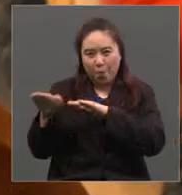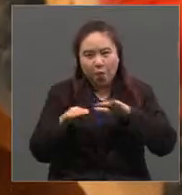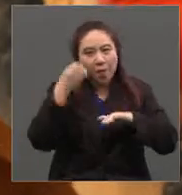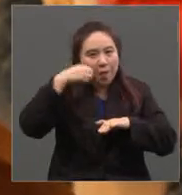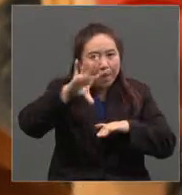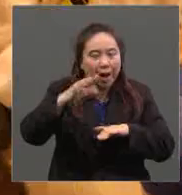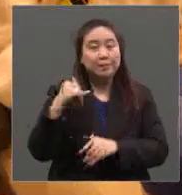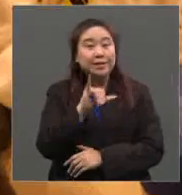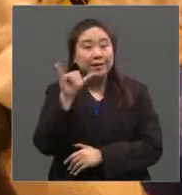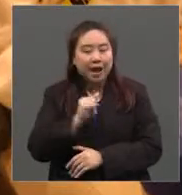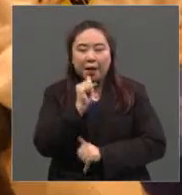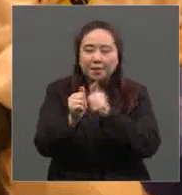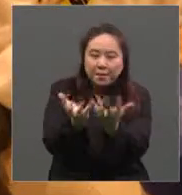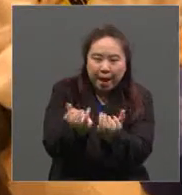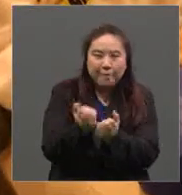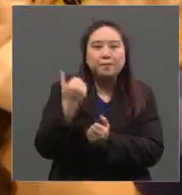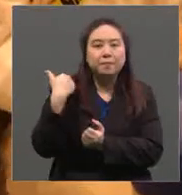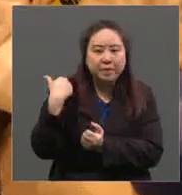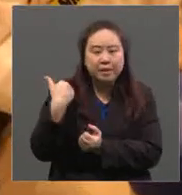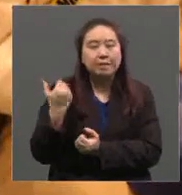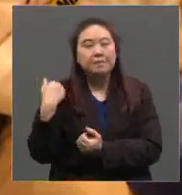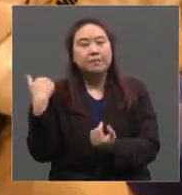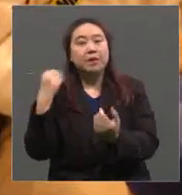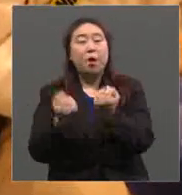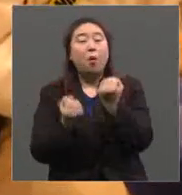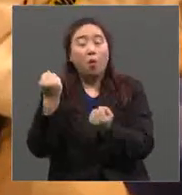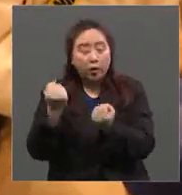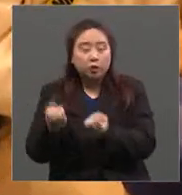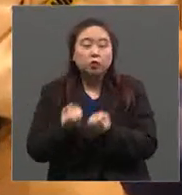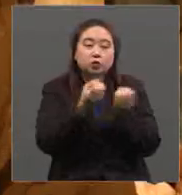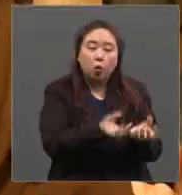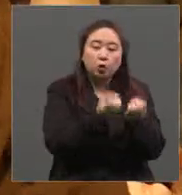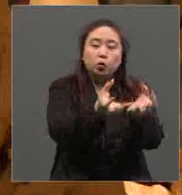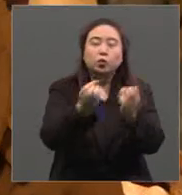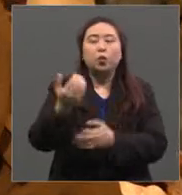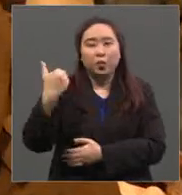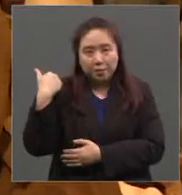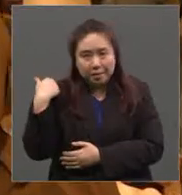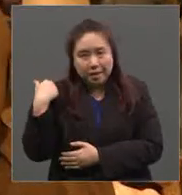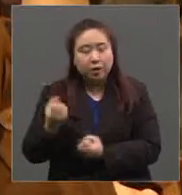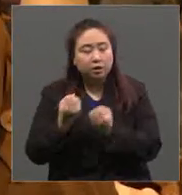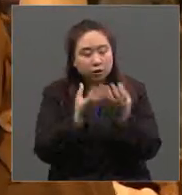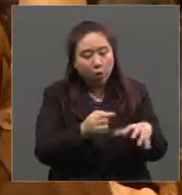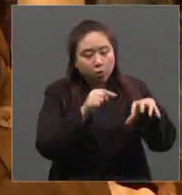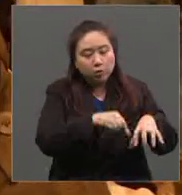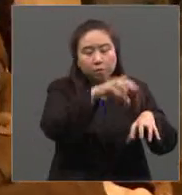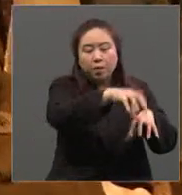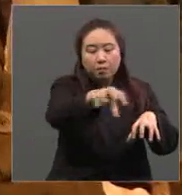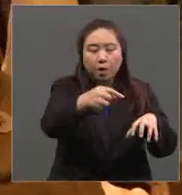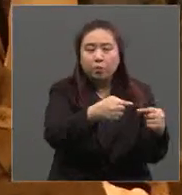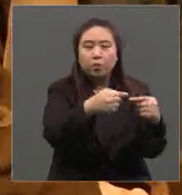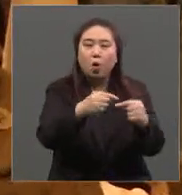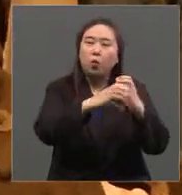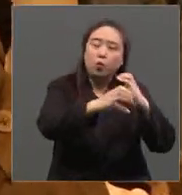แล้วนะครับญาติทยอยเดินทางมารับแล้วบางส่วนก็ขึ้นรถที่ทางกระทรวงคมนาคมเขาก็จัดไว้ให้พาไปส่งตามจุดต่างๆที่จะกลับภูมิลำเน